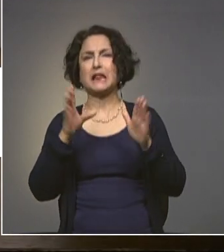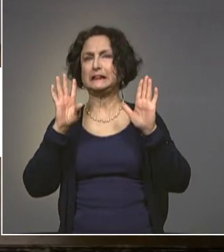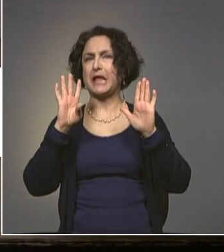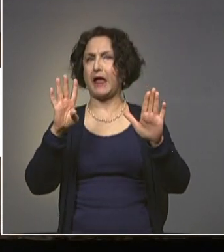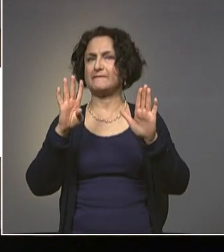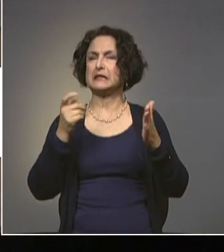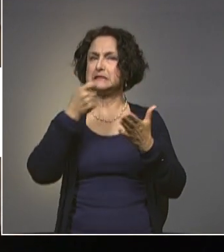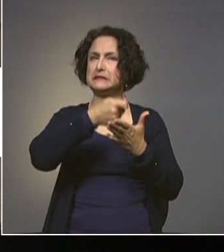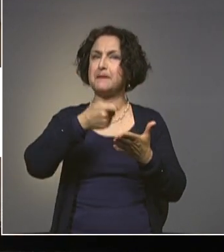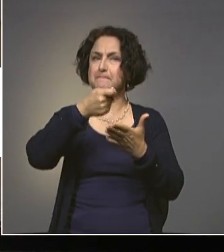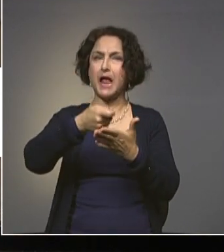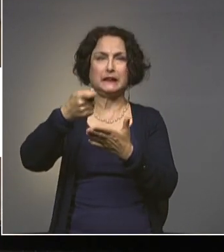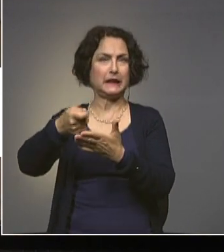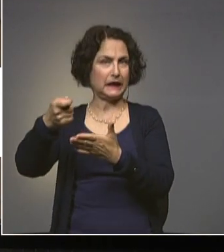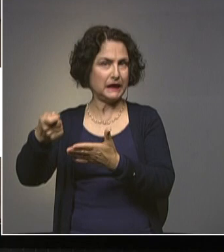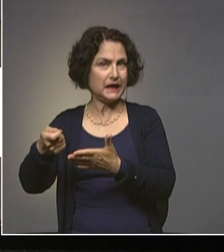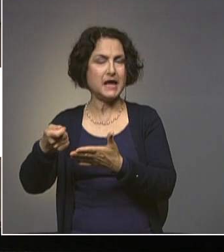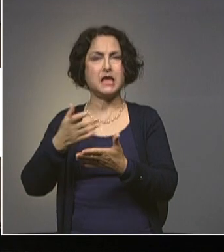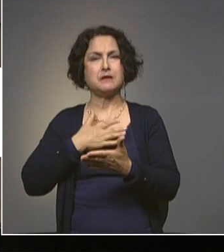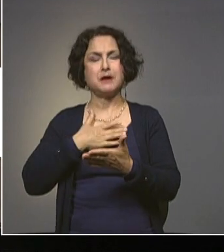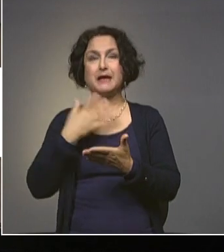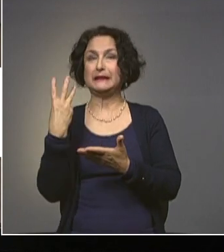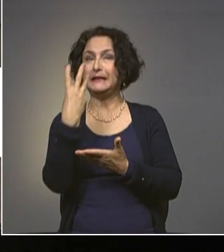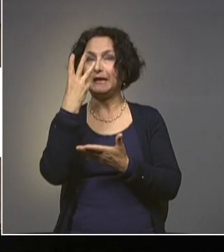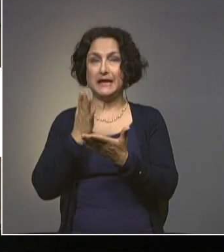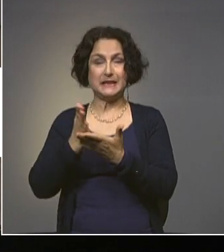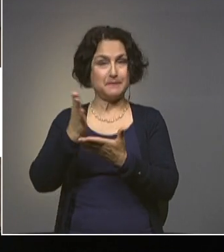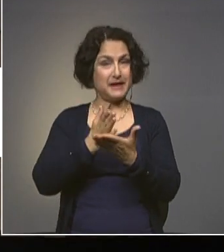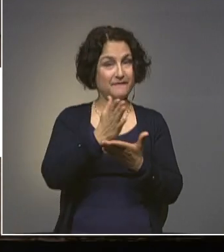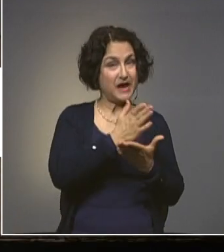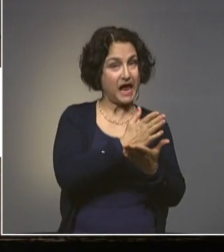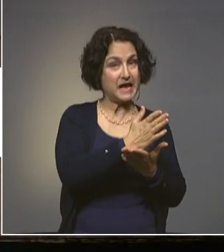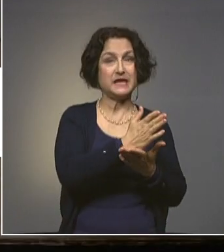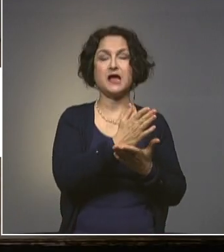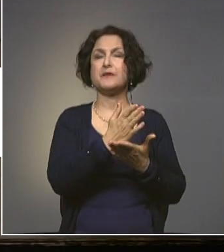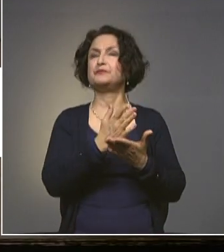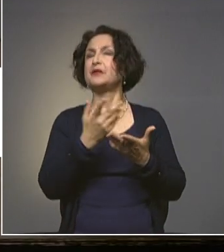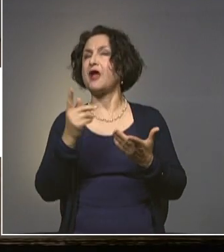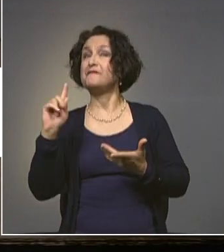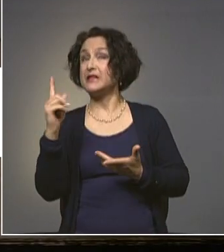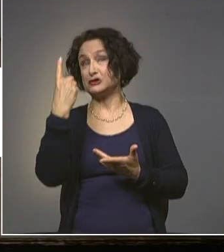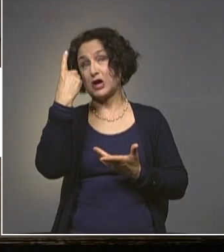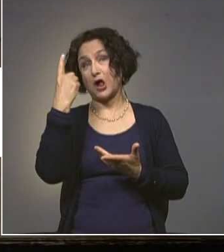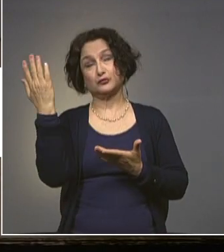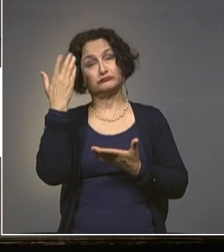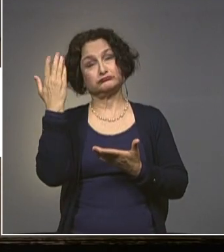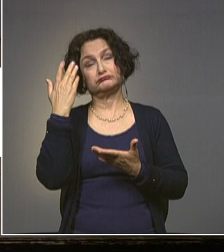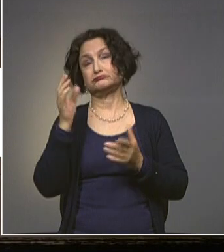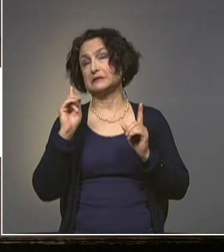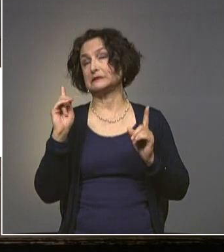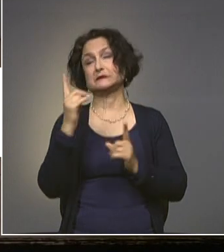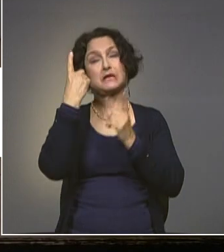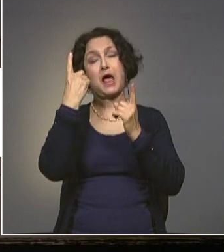стипендии, като имаме 3 направления в началото бяха само 3, програма. Да, за